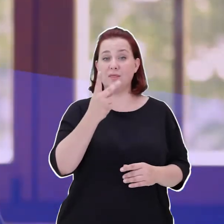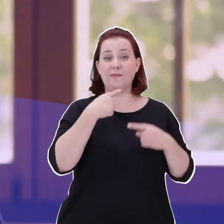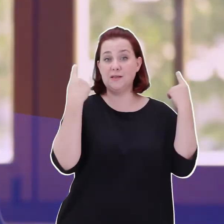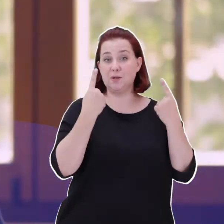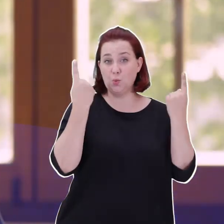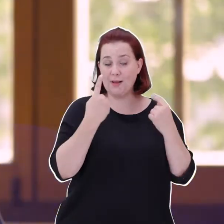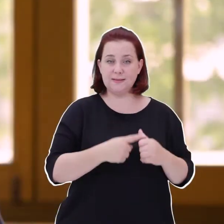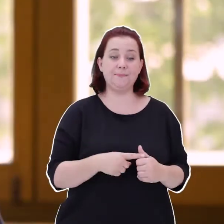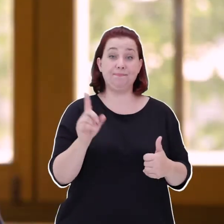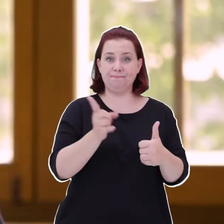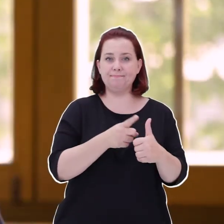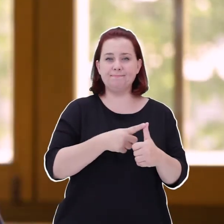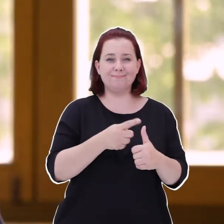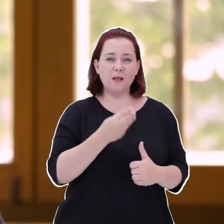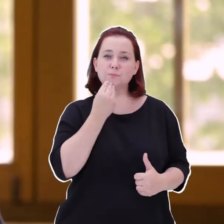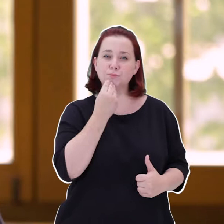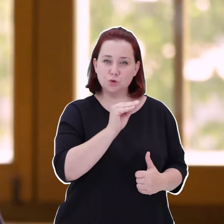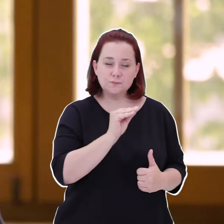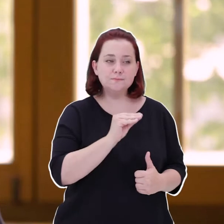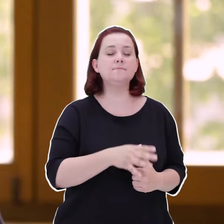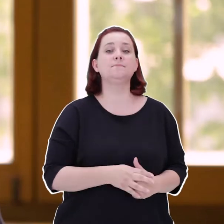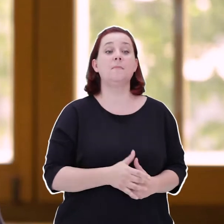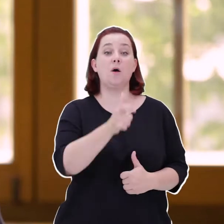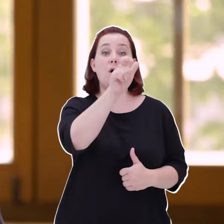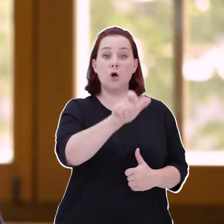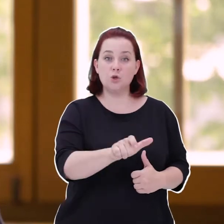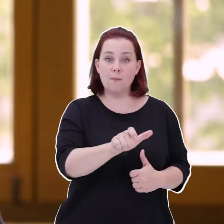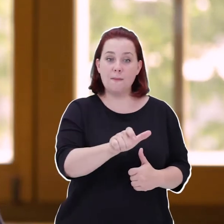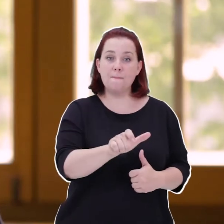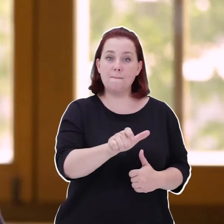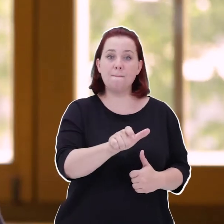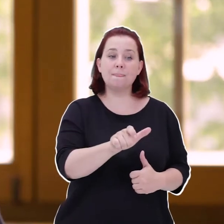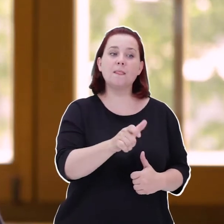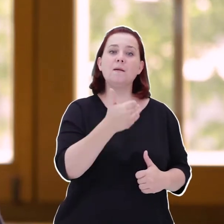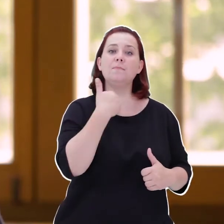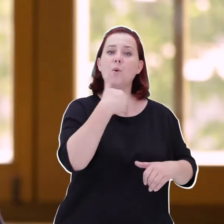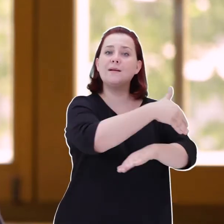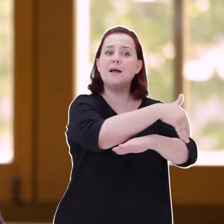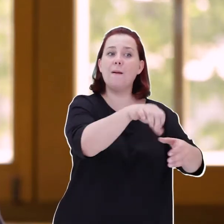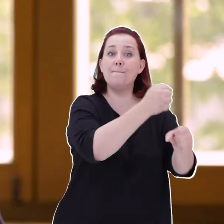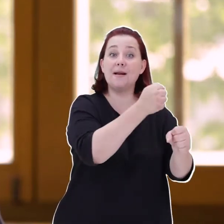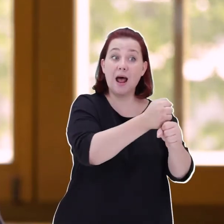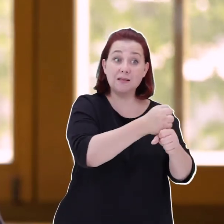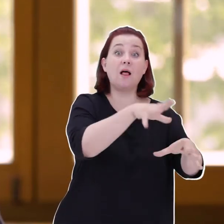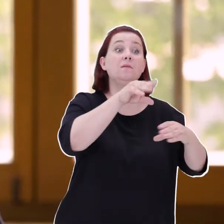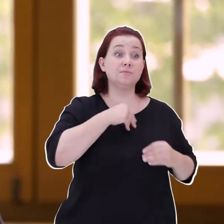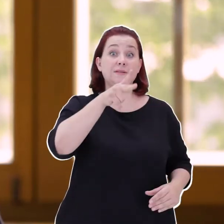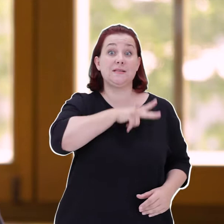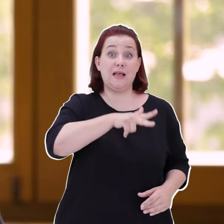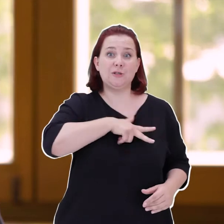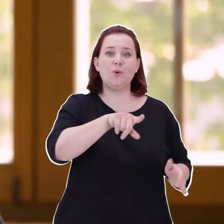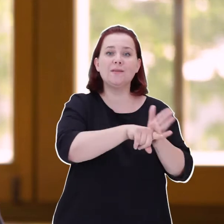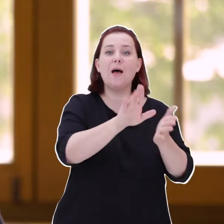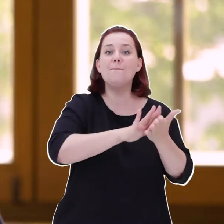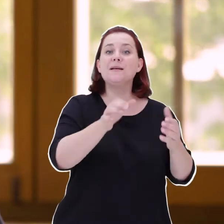Są dwa przypadki. Jeden zdecydowanie korzystniejszy, kiedy osoba pozyskała zasiłek dla bezrobotnych za